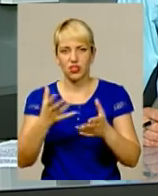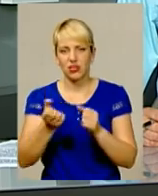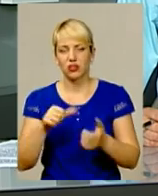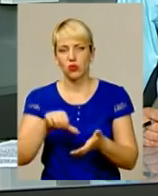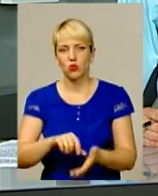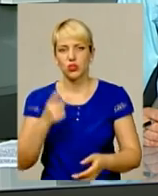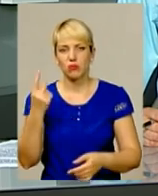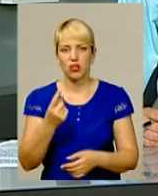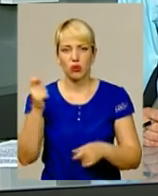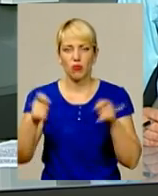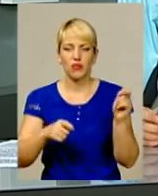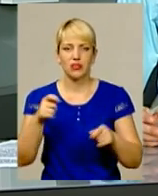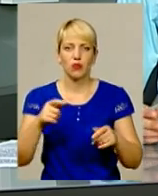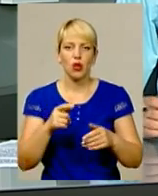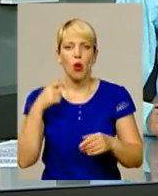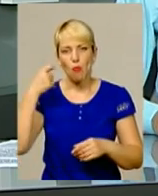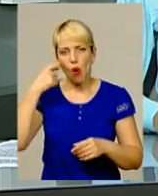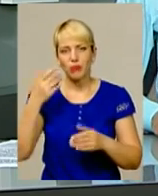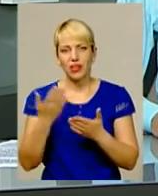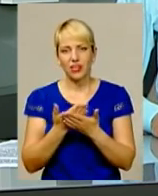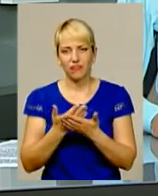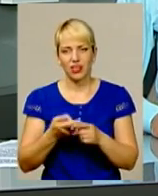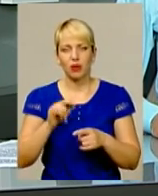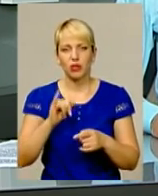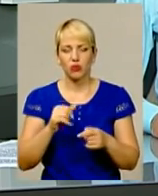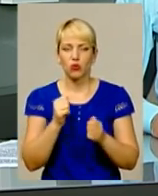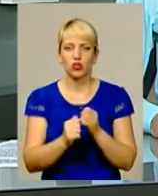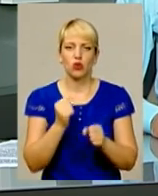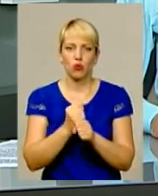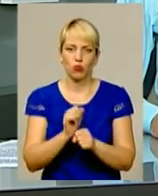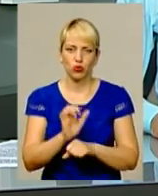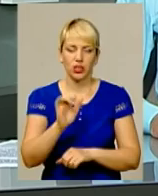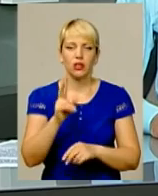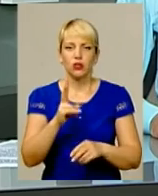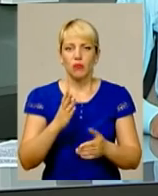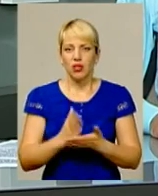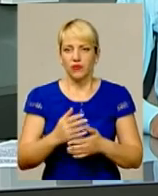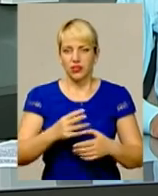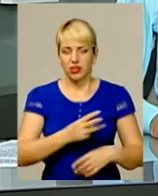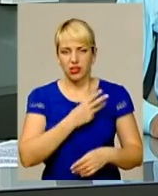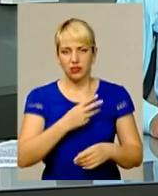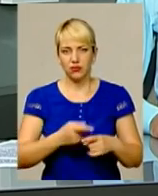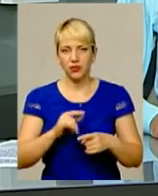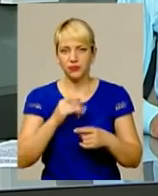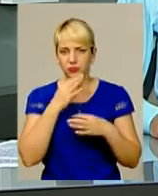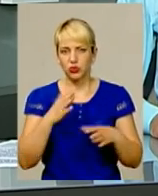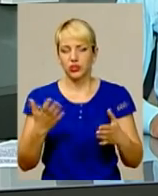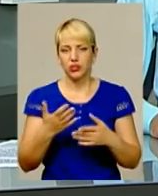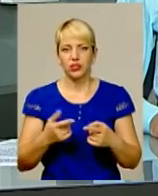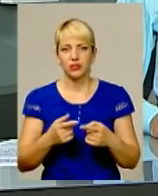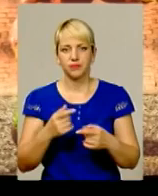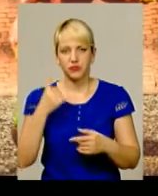першому фестивалі мобільних фільмів. Надіслати свою роботу може кожен, хто має натхнення та будь-який гаджет для відеозйомки.